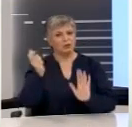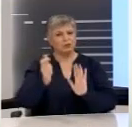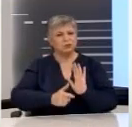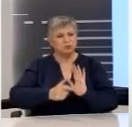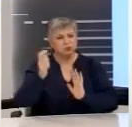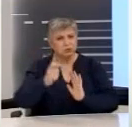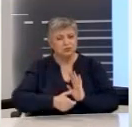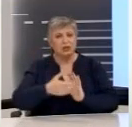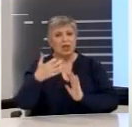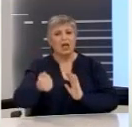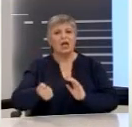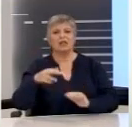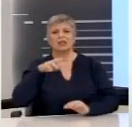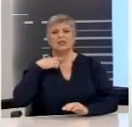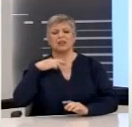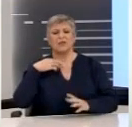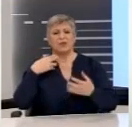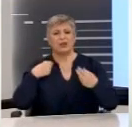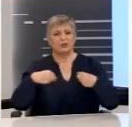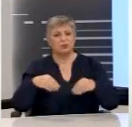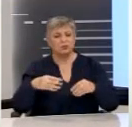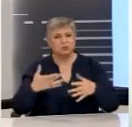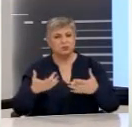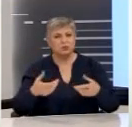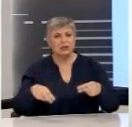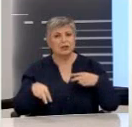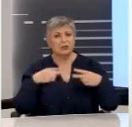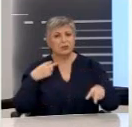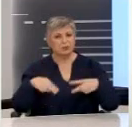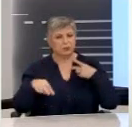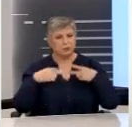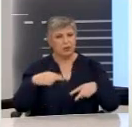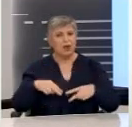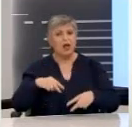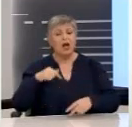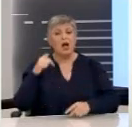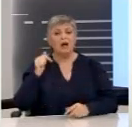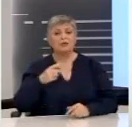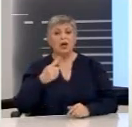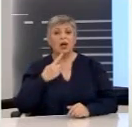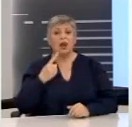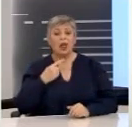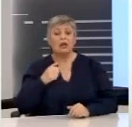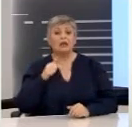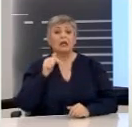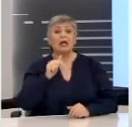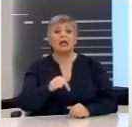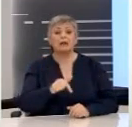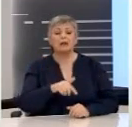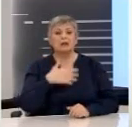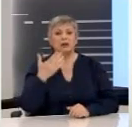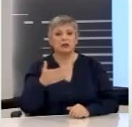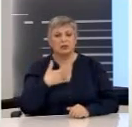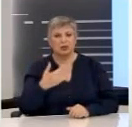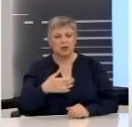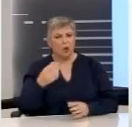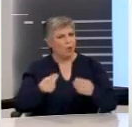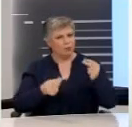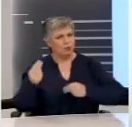επιχειρήσεις, ότι αυτές οι παραλίες δεν έχουν πάθει το παραμικρό. Και επειδή τόλμησα να πω το